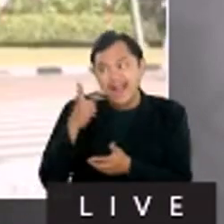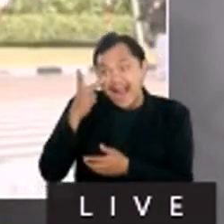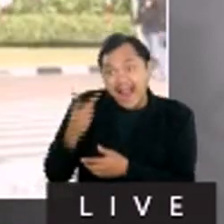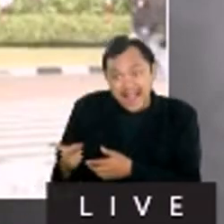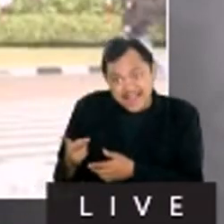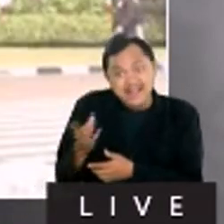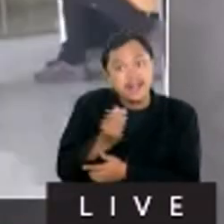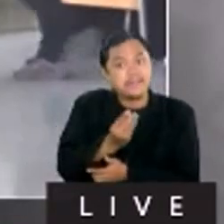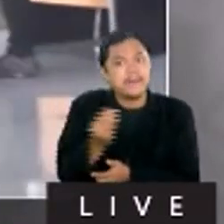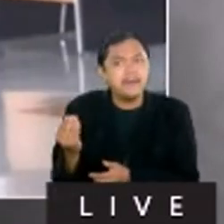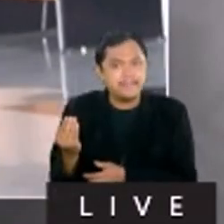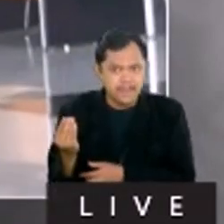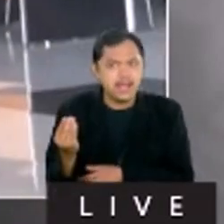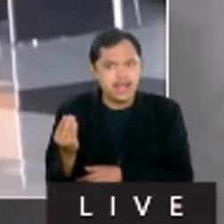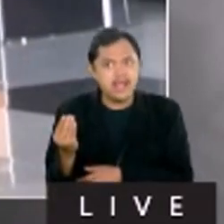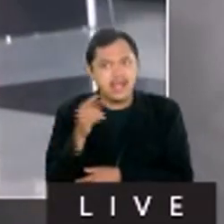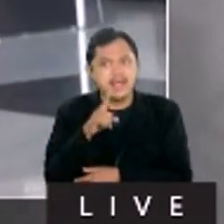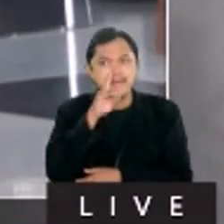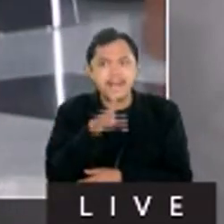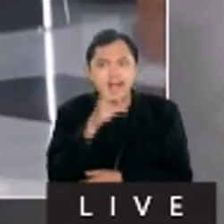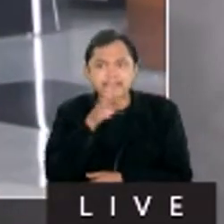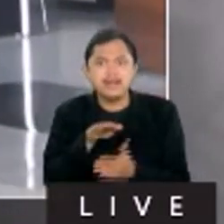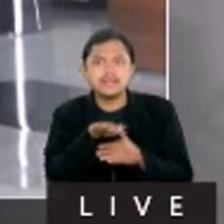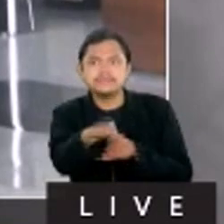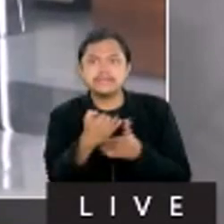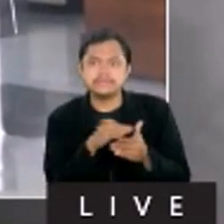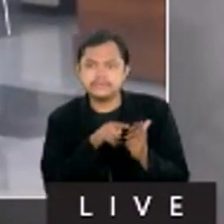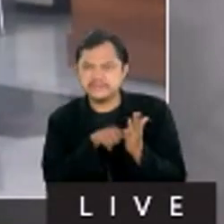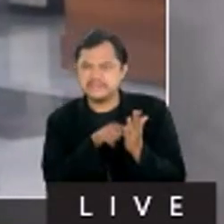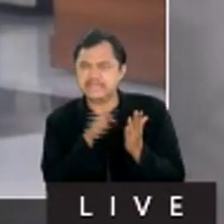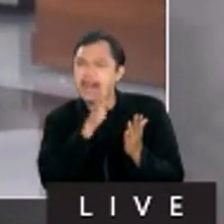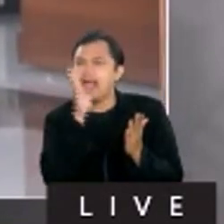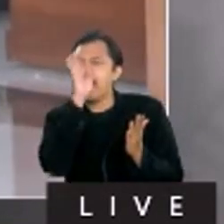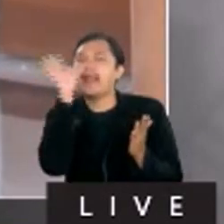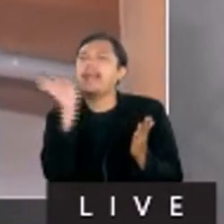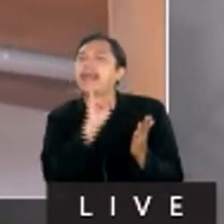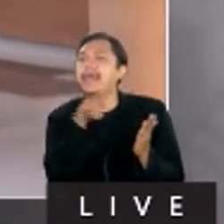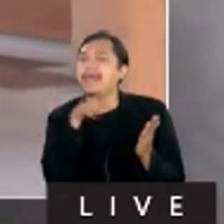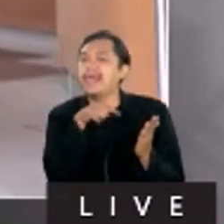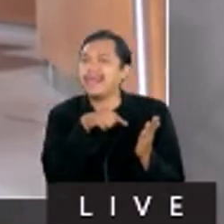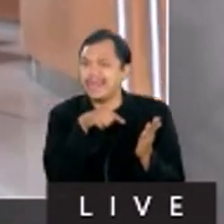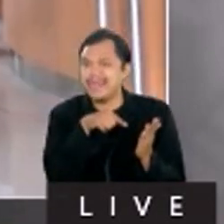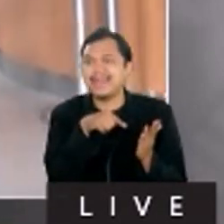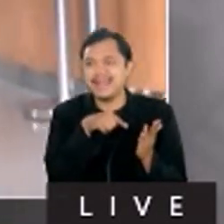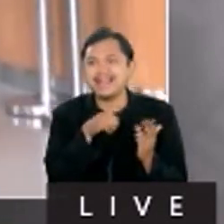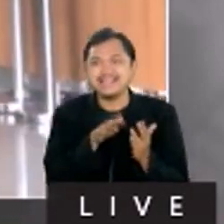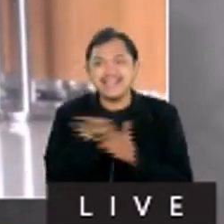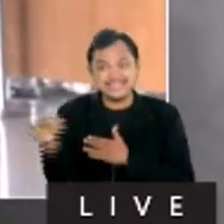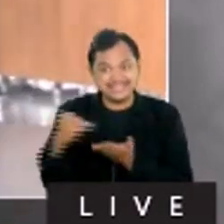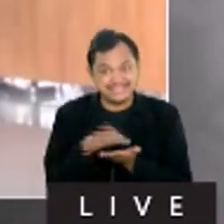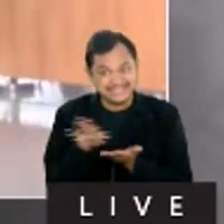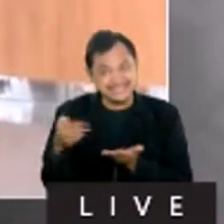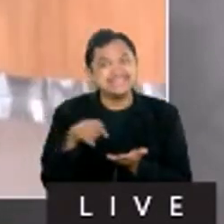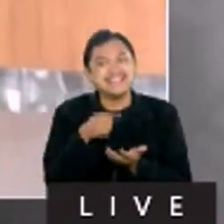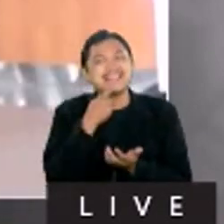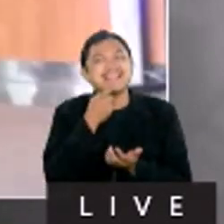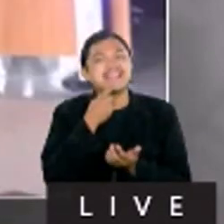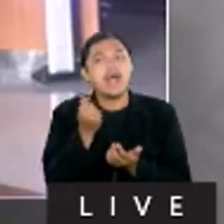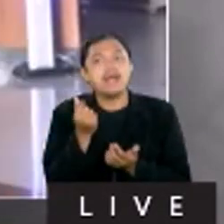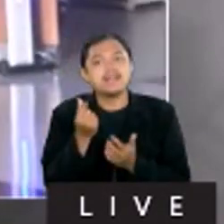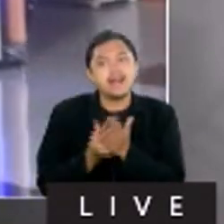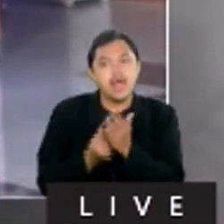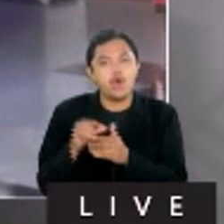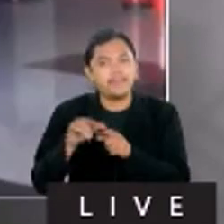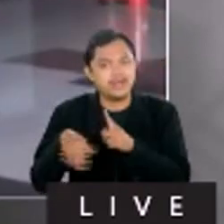transaksi tidak wajar di rekening milik Lukas NMB, yaitu diantaranya ialah transaksi terkait dengan dana operasional, dana